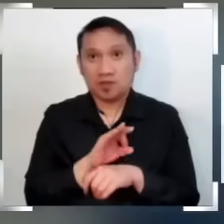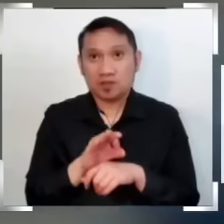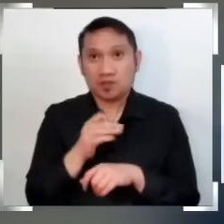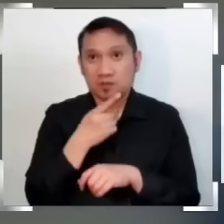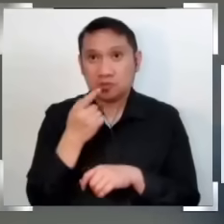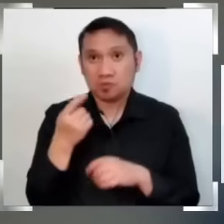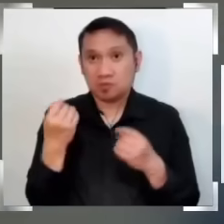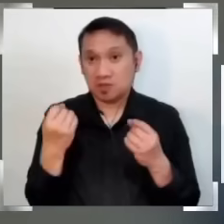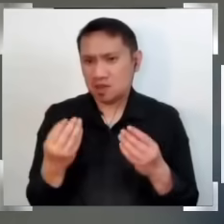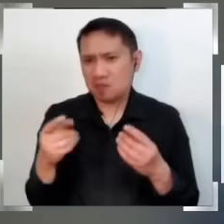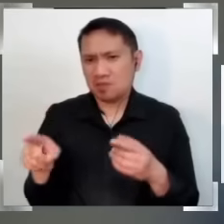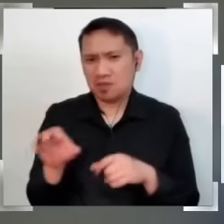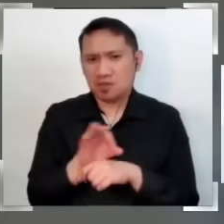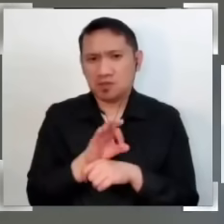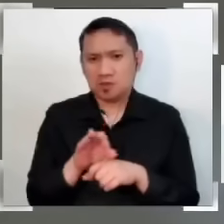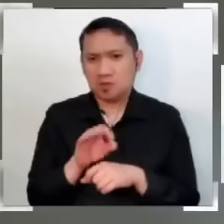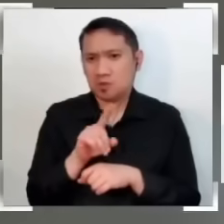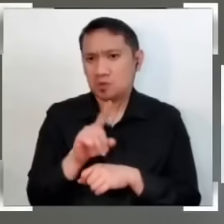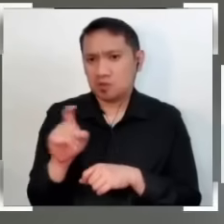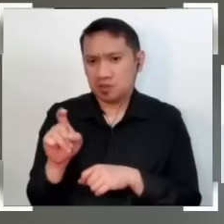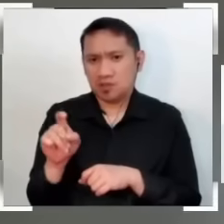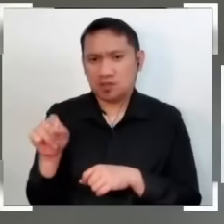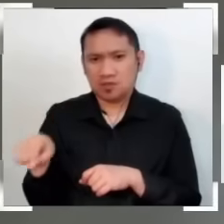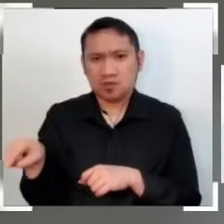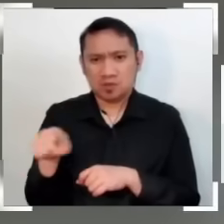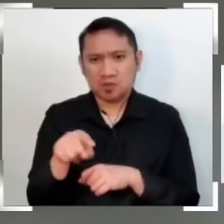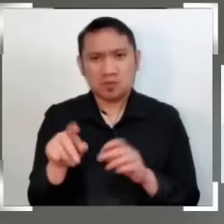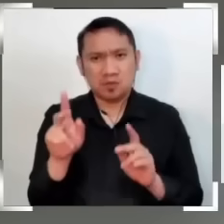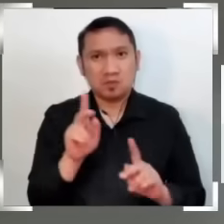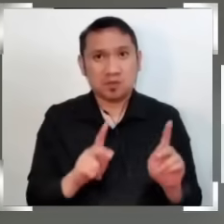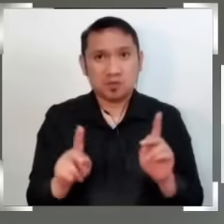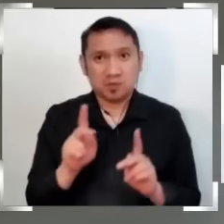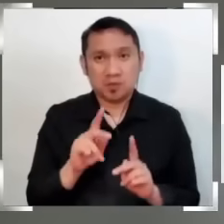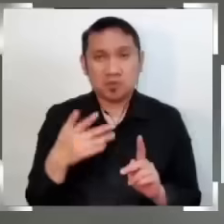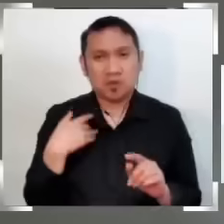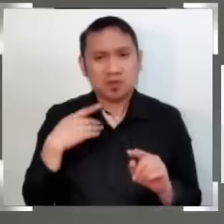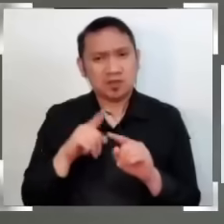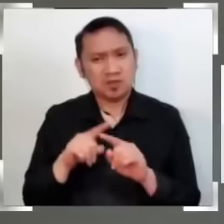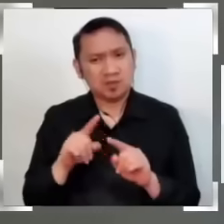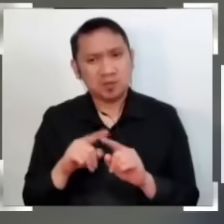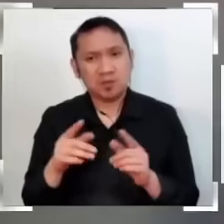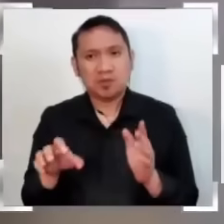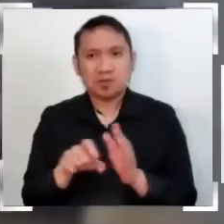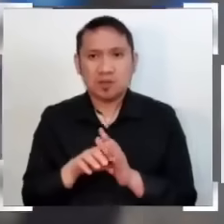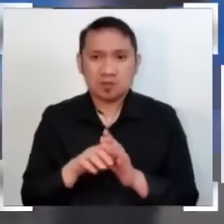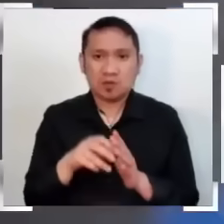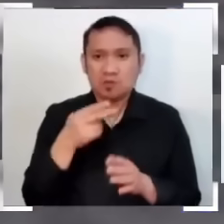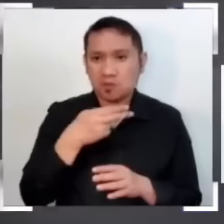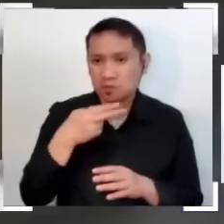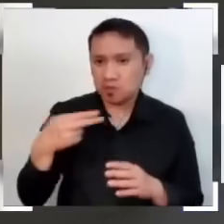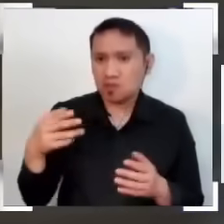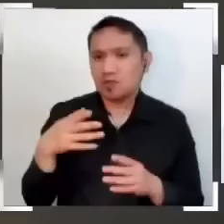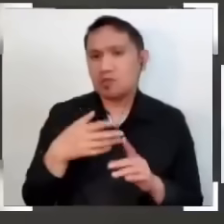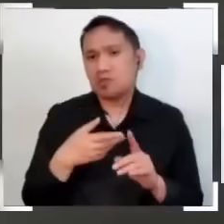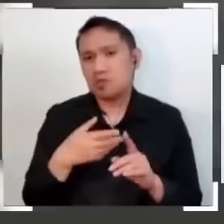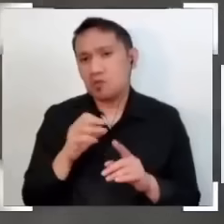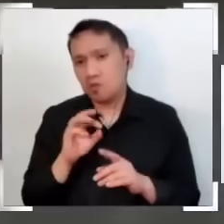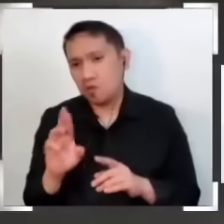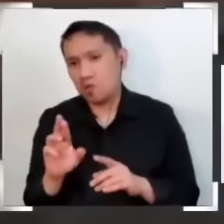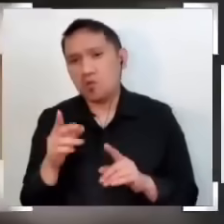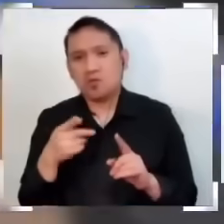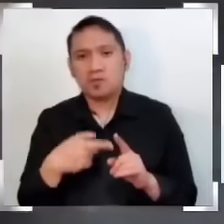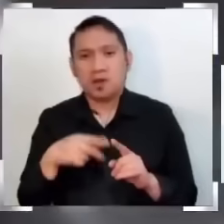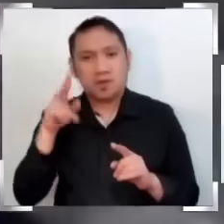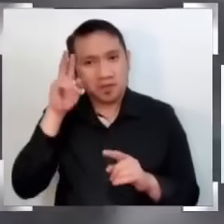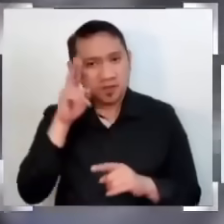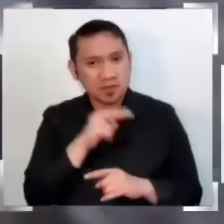mga tag-isang daan katao. May mga ibang lahi, yung mga Indonesian at saka Vietnamese. Huli ka ngayon. Halos siyam na